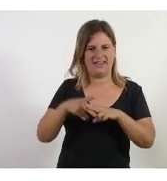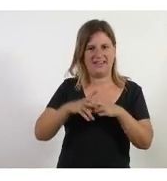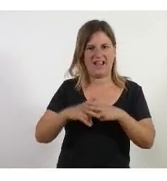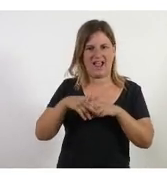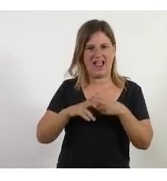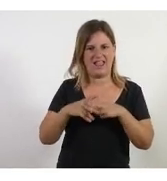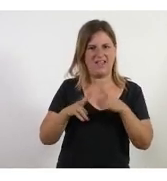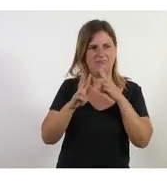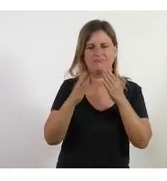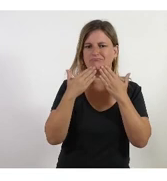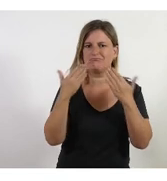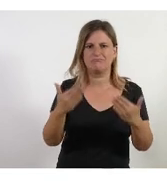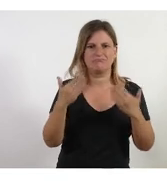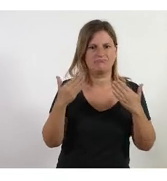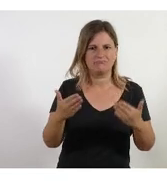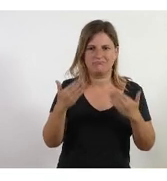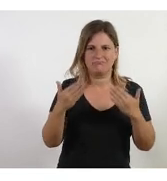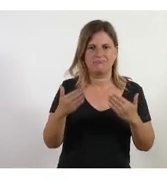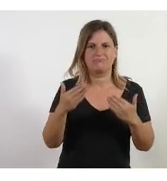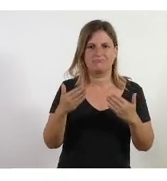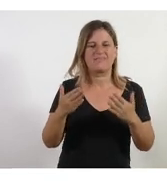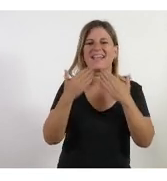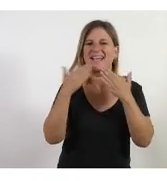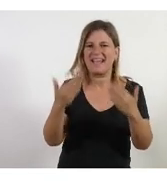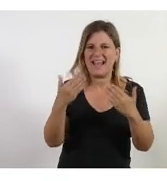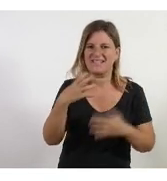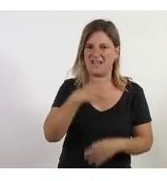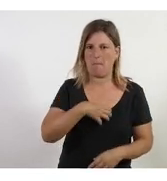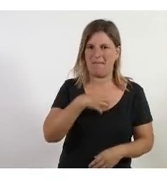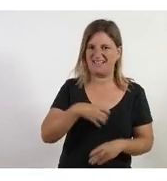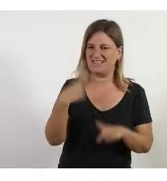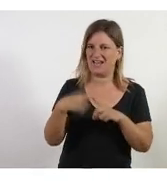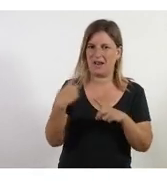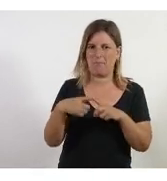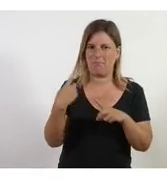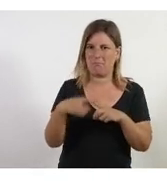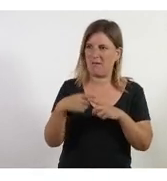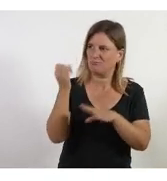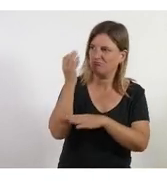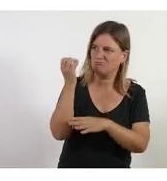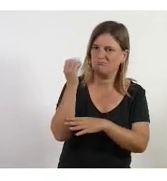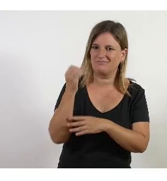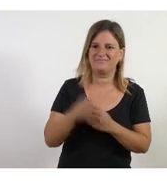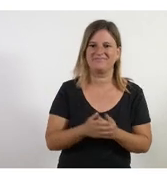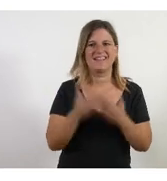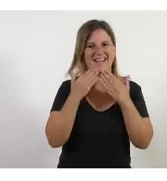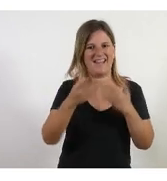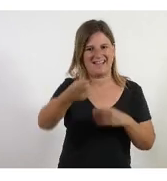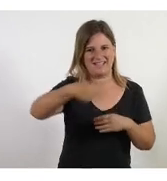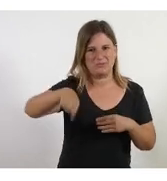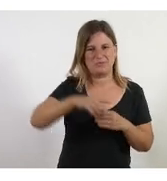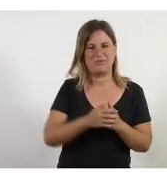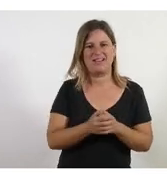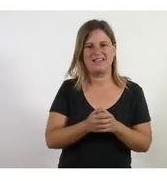Estan superagraïts. O sigui, gràcies, Mercè, per aquesta estona amb nosaltres, A vosaltres, de a part de totes